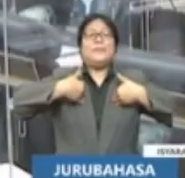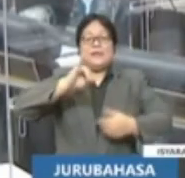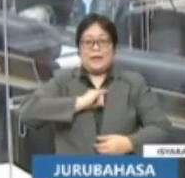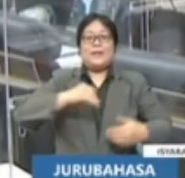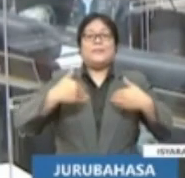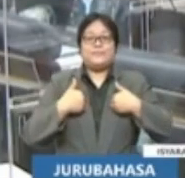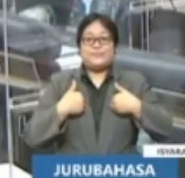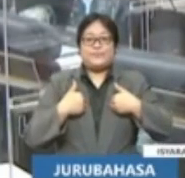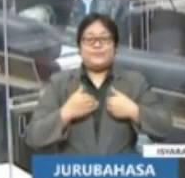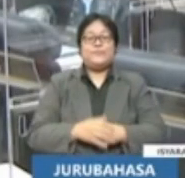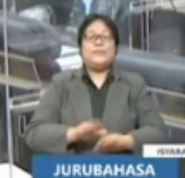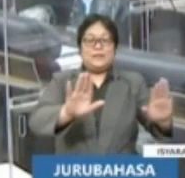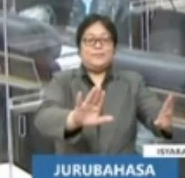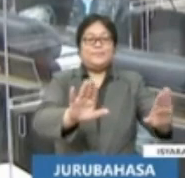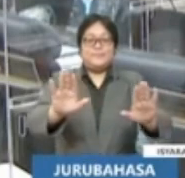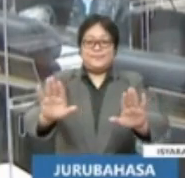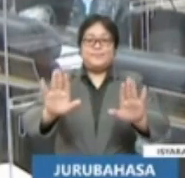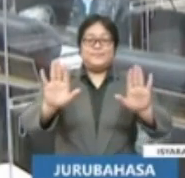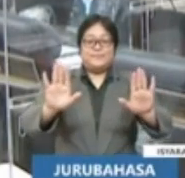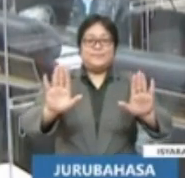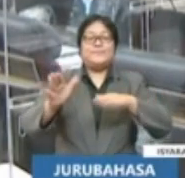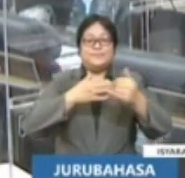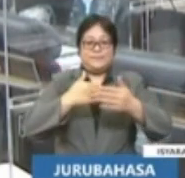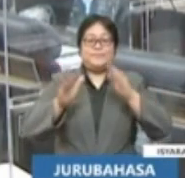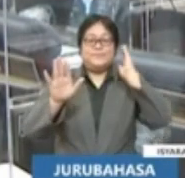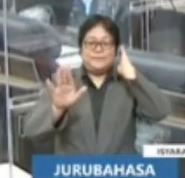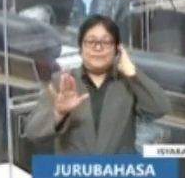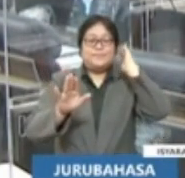Okay. Saya ada. Tanya tu. Apa?